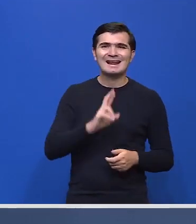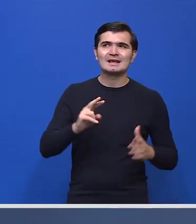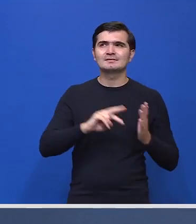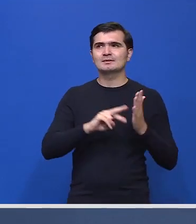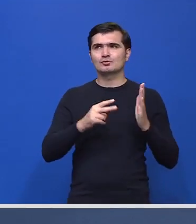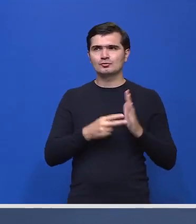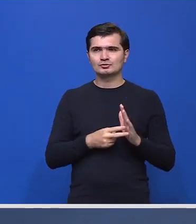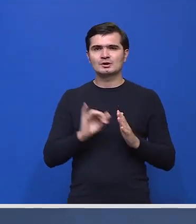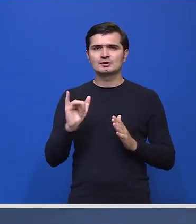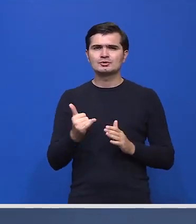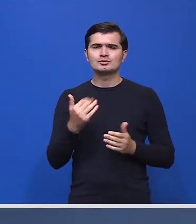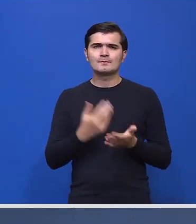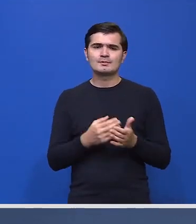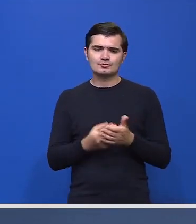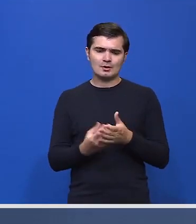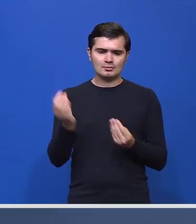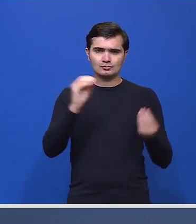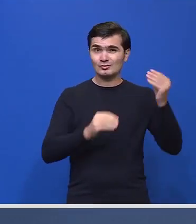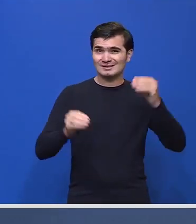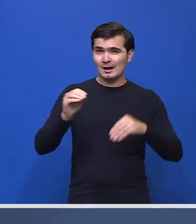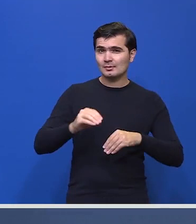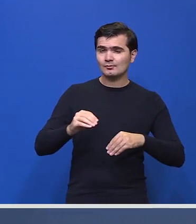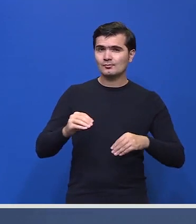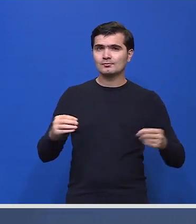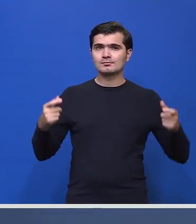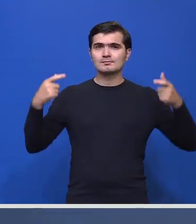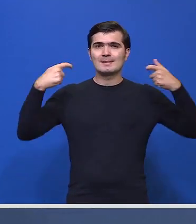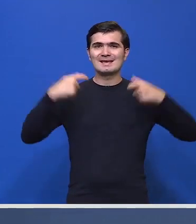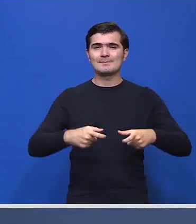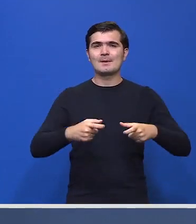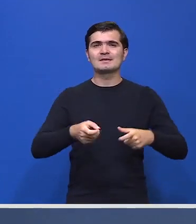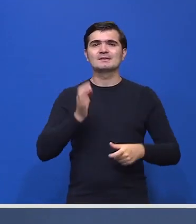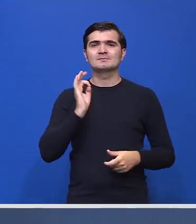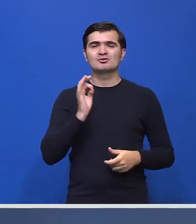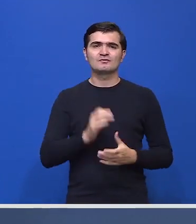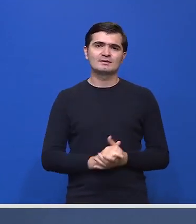și dotarea acestora cu echipamente specifice.